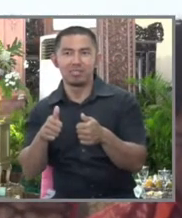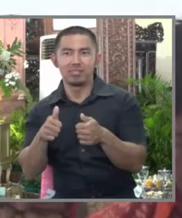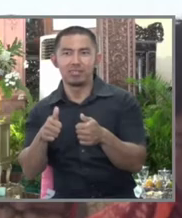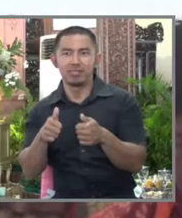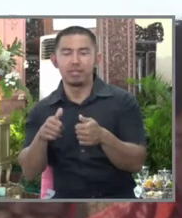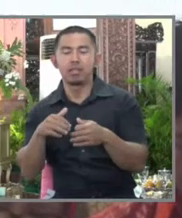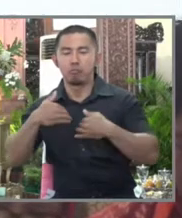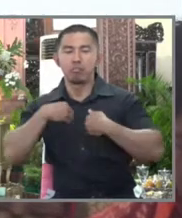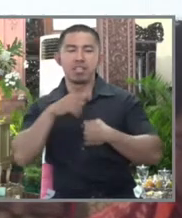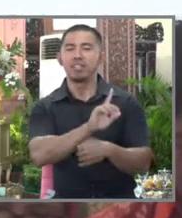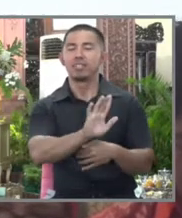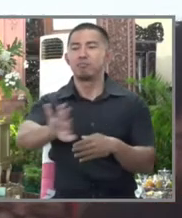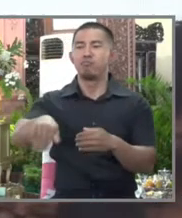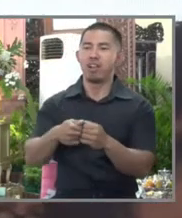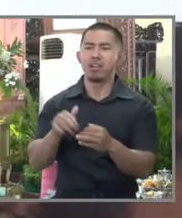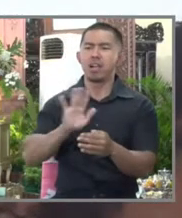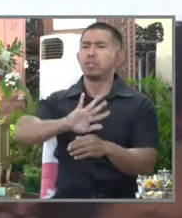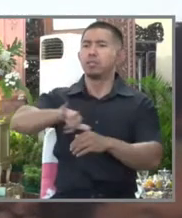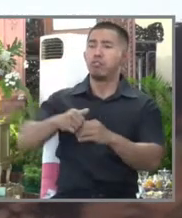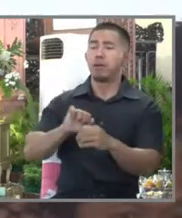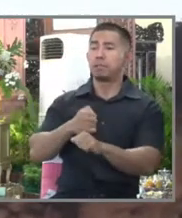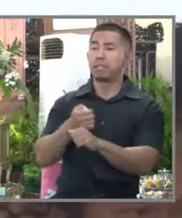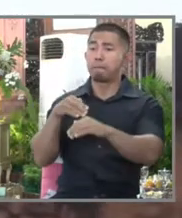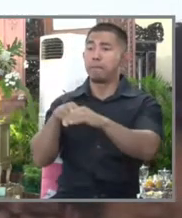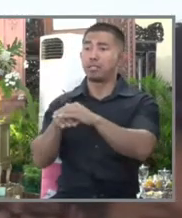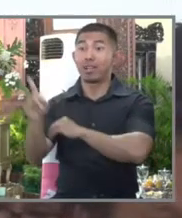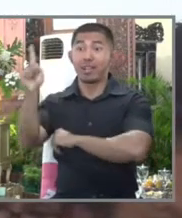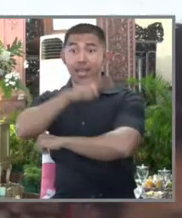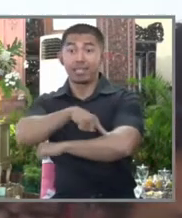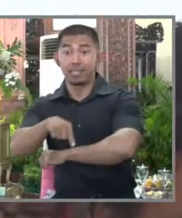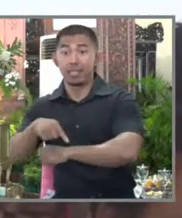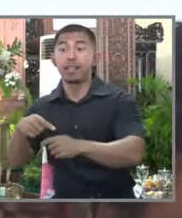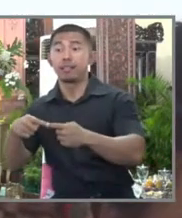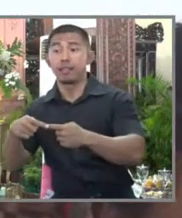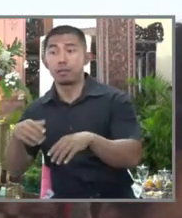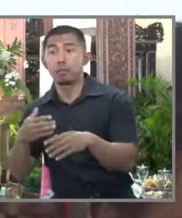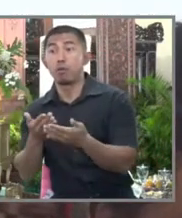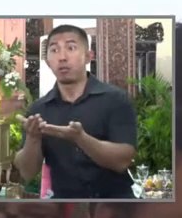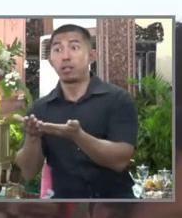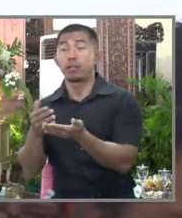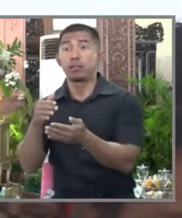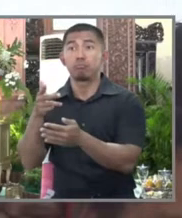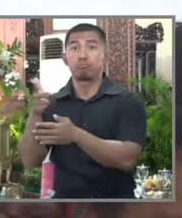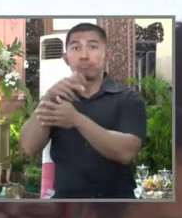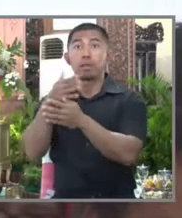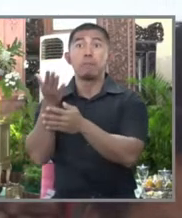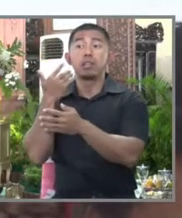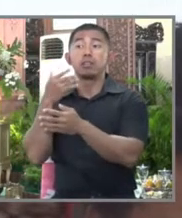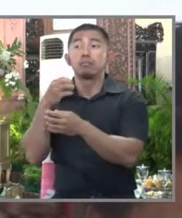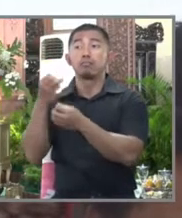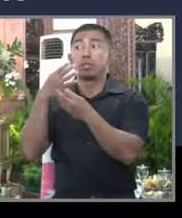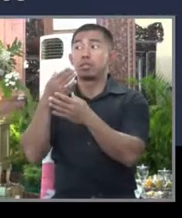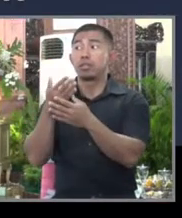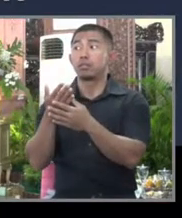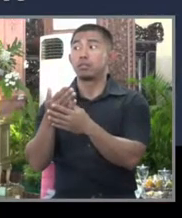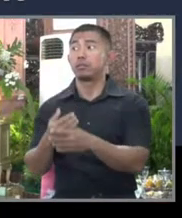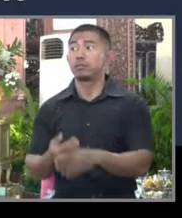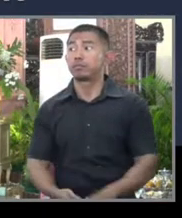oleh semuanya. Tidak semua bisa kita masukkan hari ini. Boleh ditayangkan kemana kalau harus memasukkan? Boleh